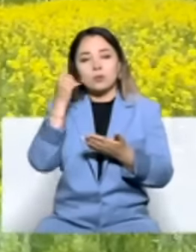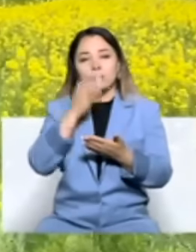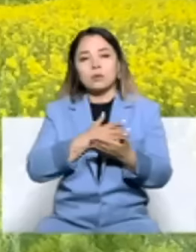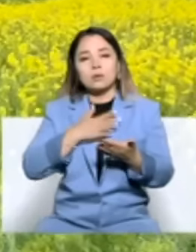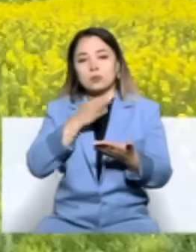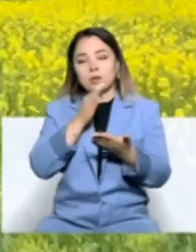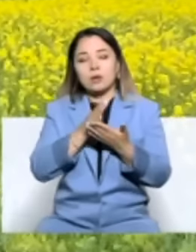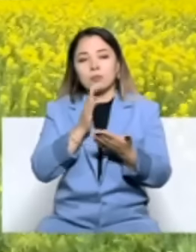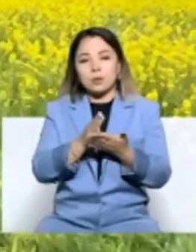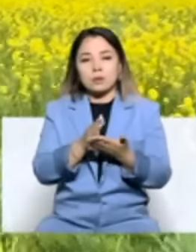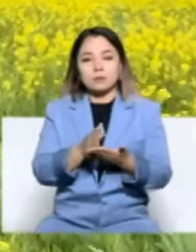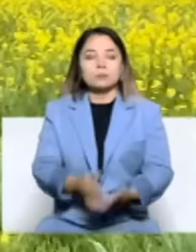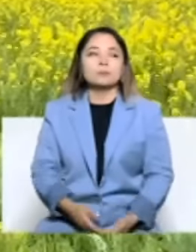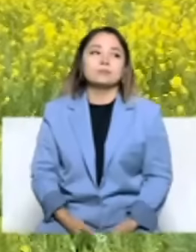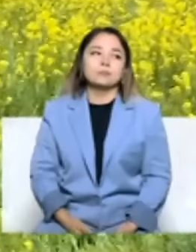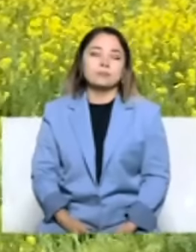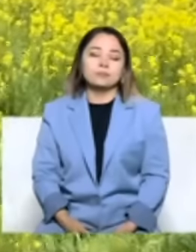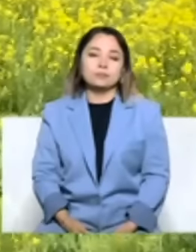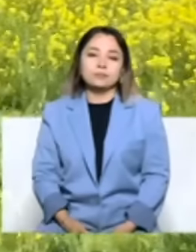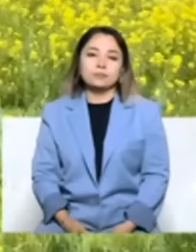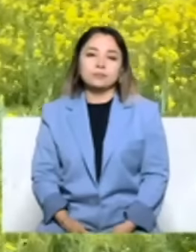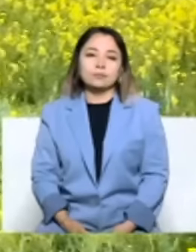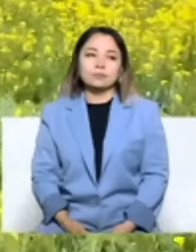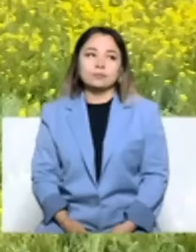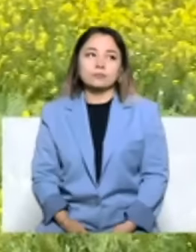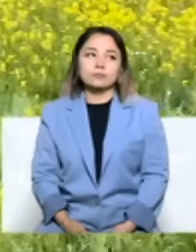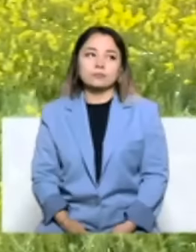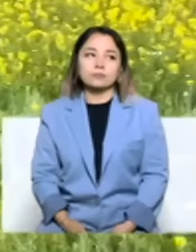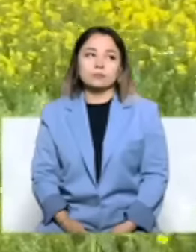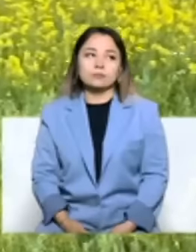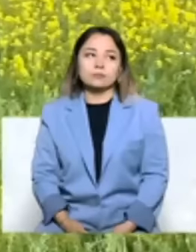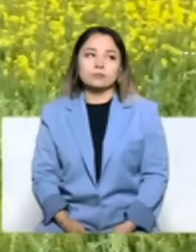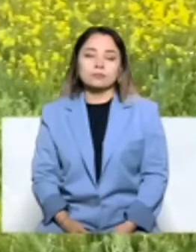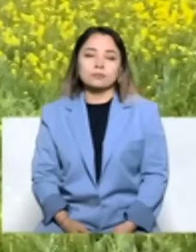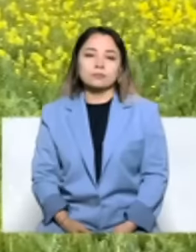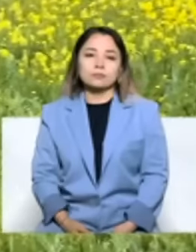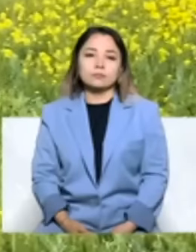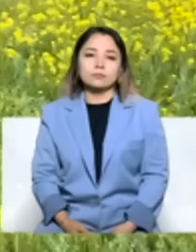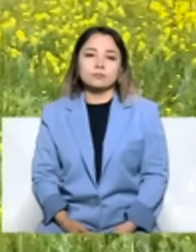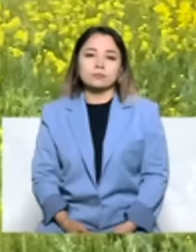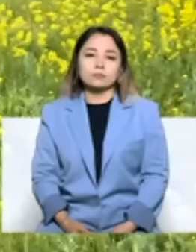қаламыз. Елдос Есенбол, Нұрболат Сұлтанхамит, Апта.